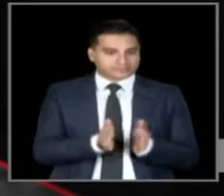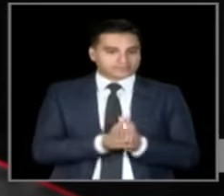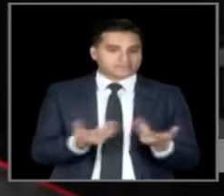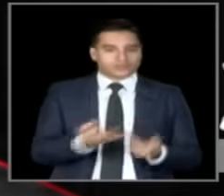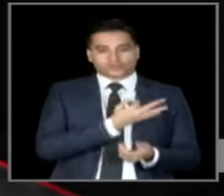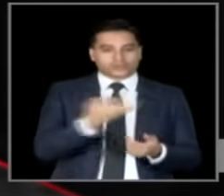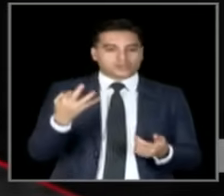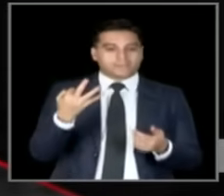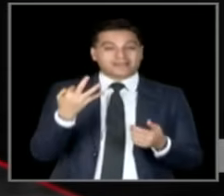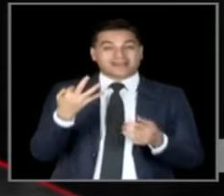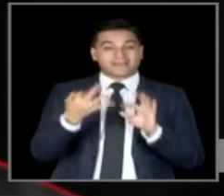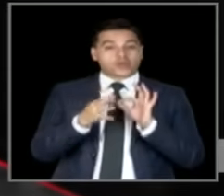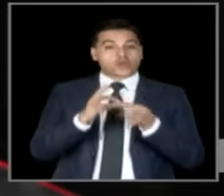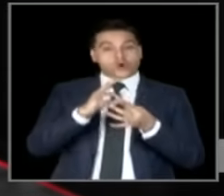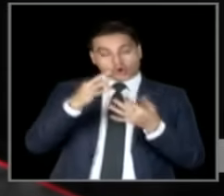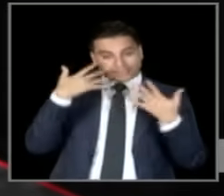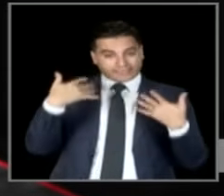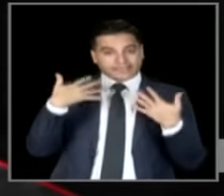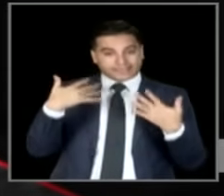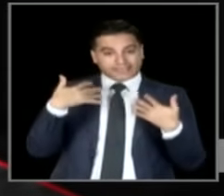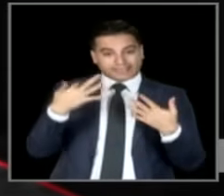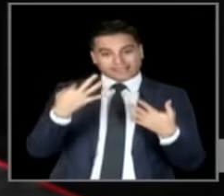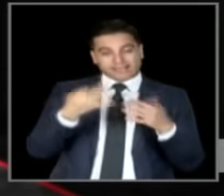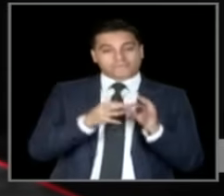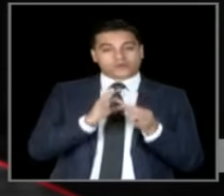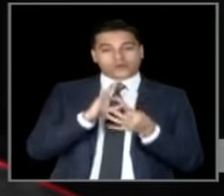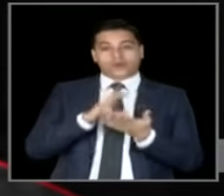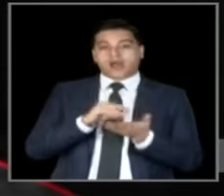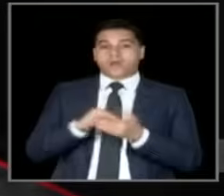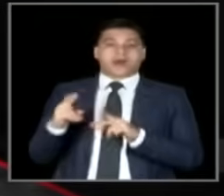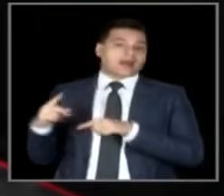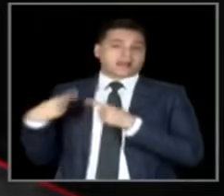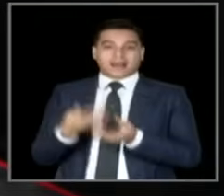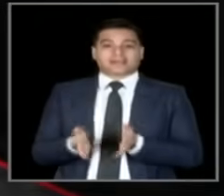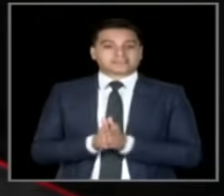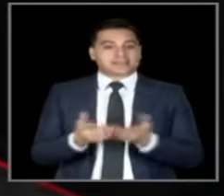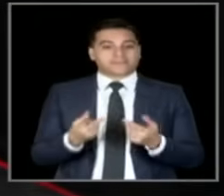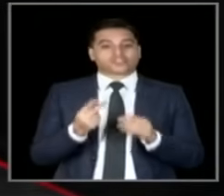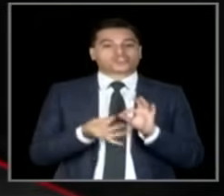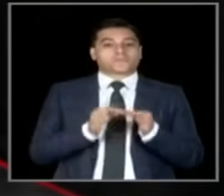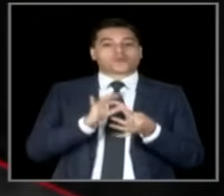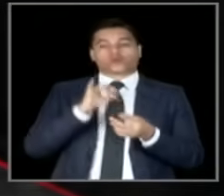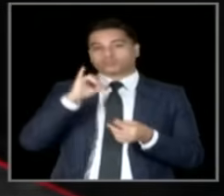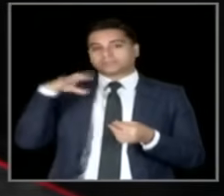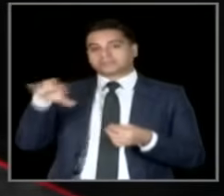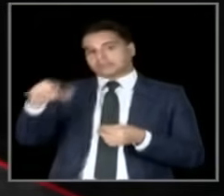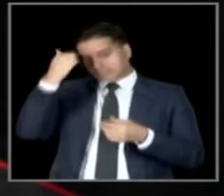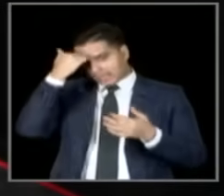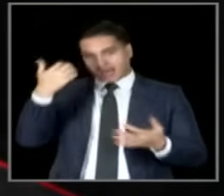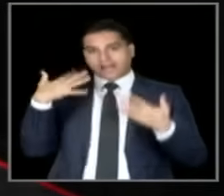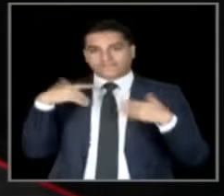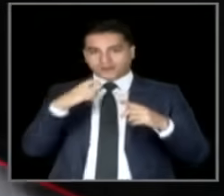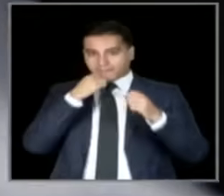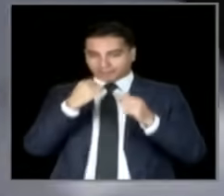بما يساوي 3 مليون جنيه، ويبقى مجموع المبلغ من اول حلقه لحد دلوقتي 20 مليون و590